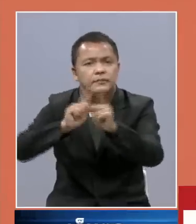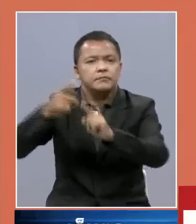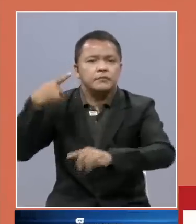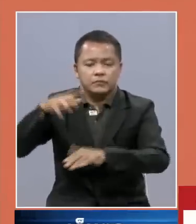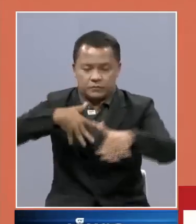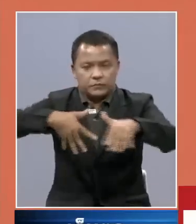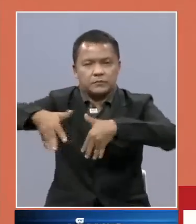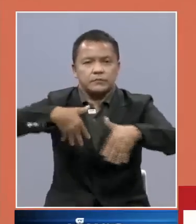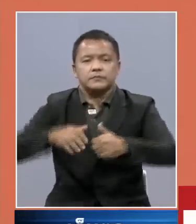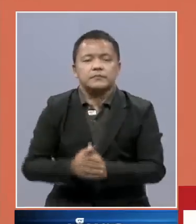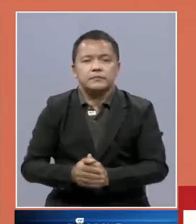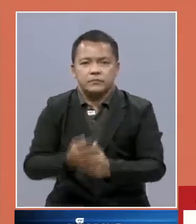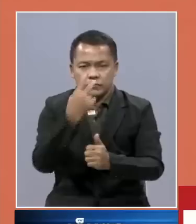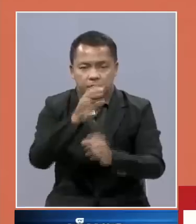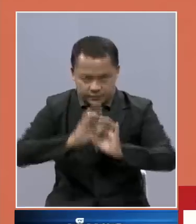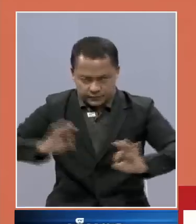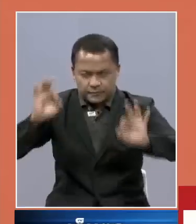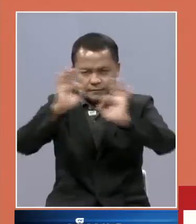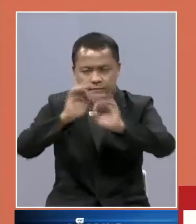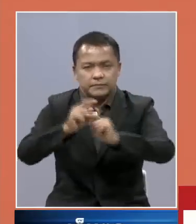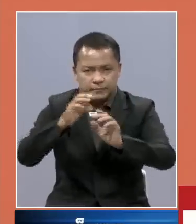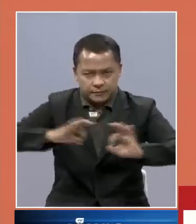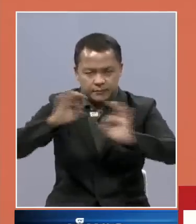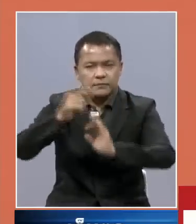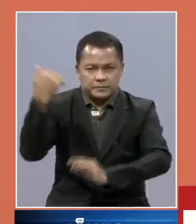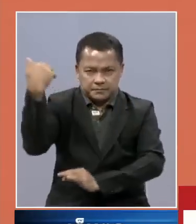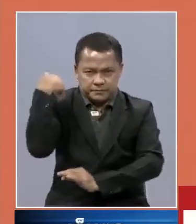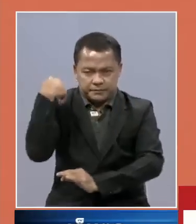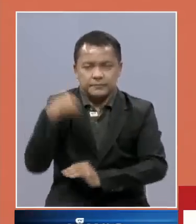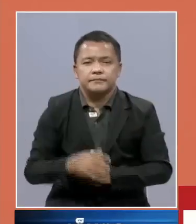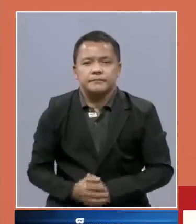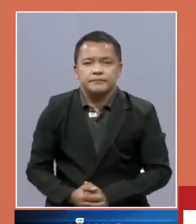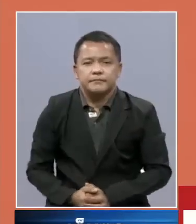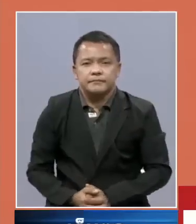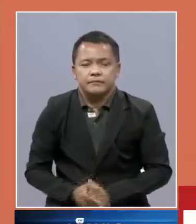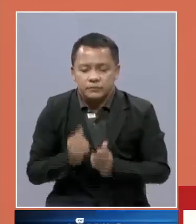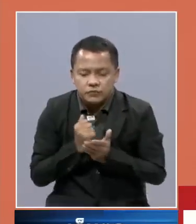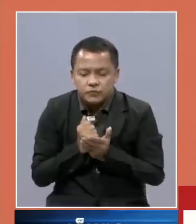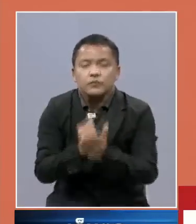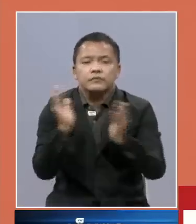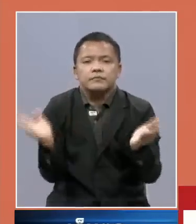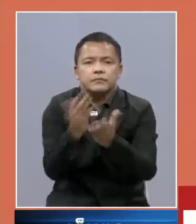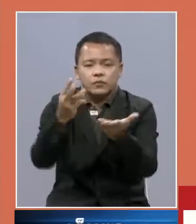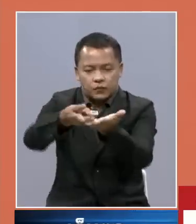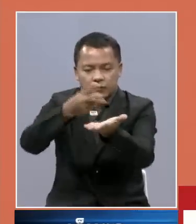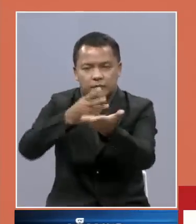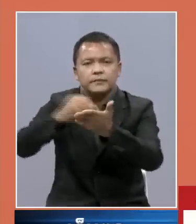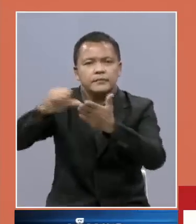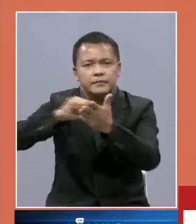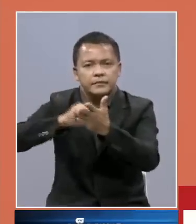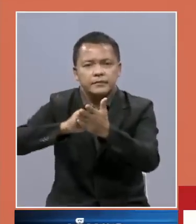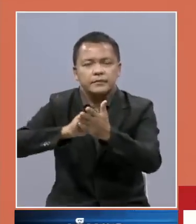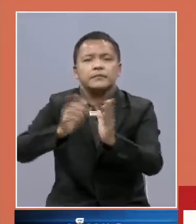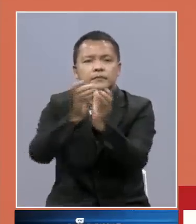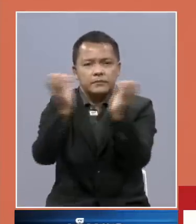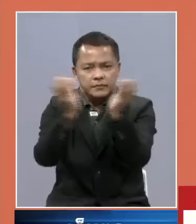ของประชาชนนะคะเราจึงจำเป็นว่าจำเป็นที่จะต้องมีตรงนี้นะคะเพื่อผลักดันวาระของการแก้ไขรั